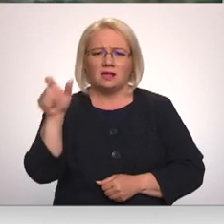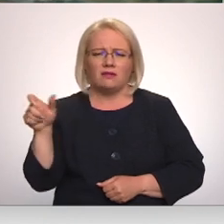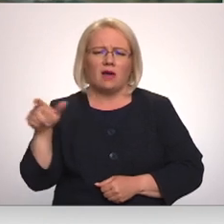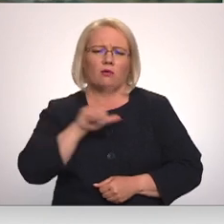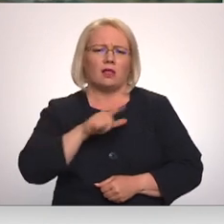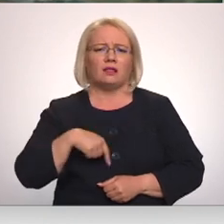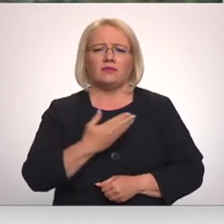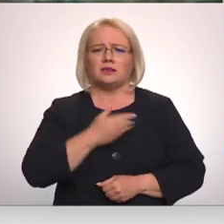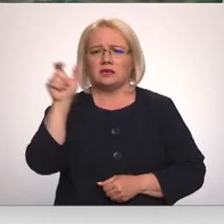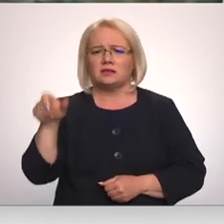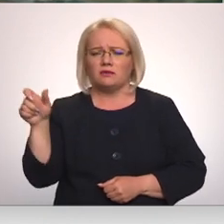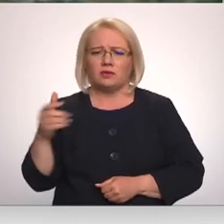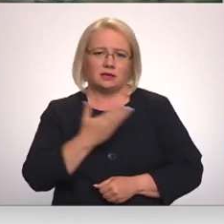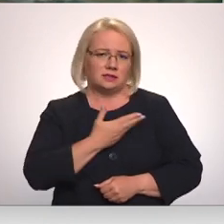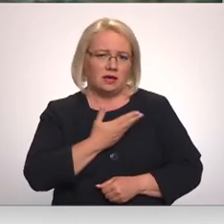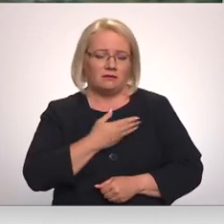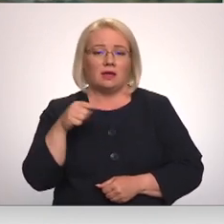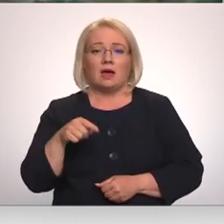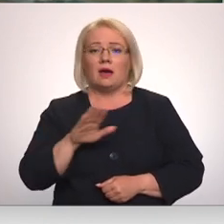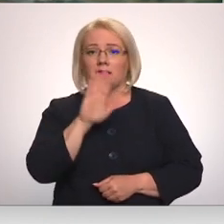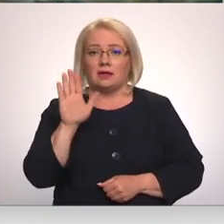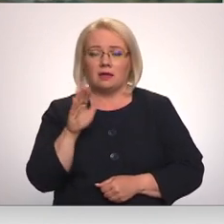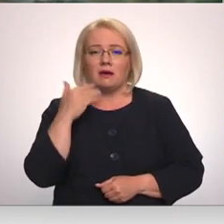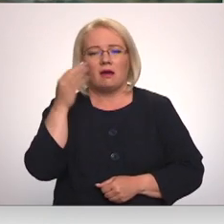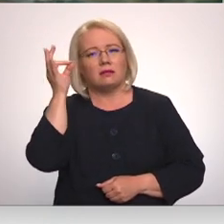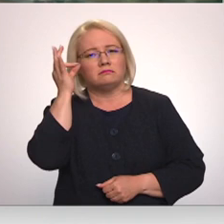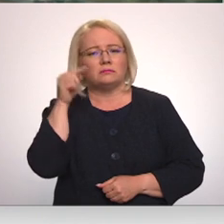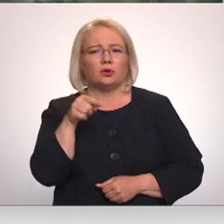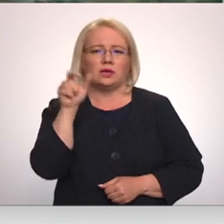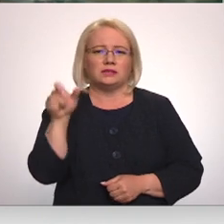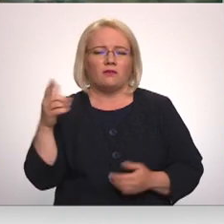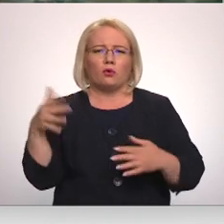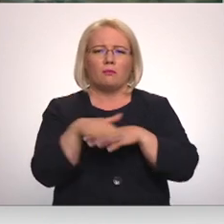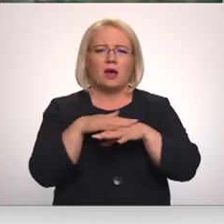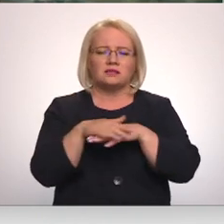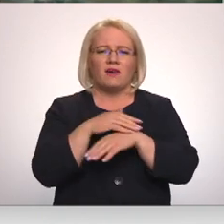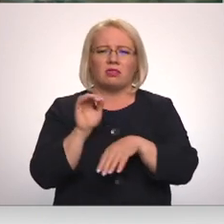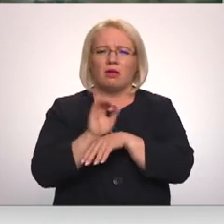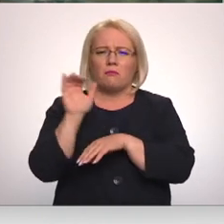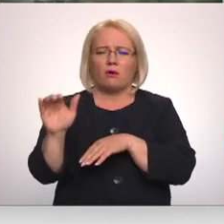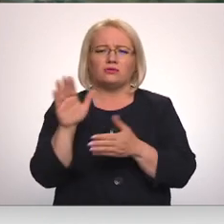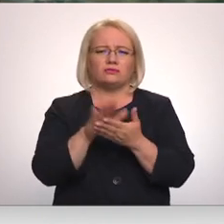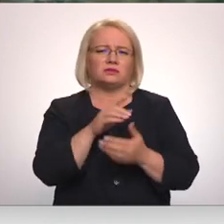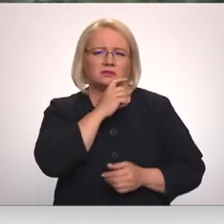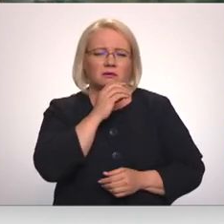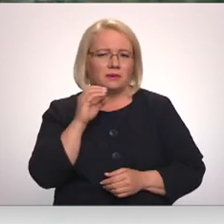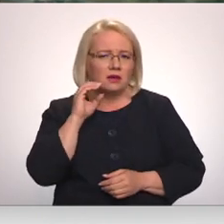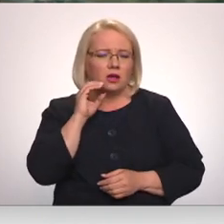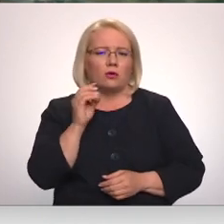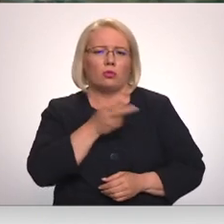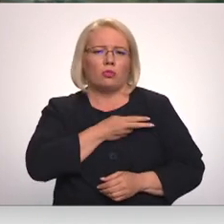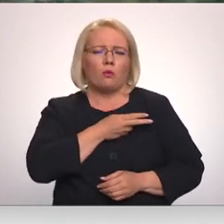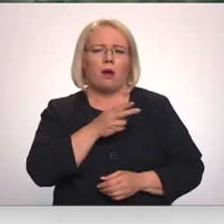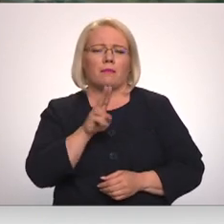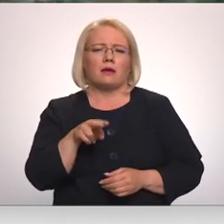iedzīvotāju, Latvijas iedzīvotāju dzīvi. Šī ir diena, kad pieminam tos cilvēkus, kuru masveida deportācijās izsūtīja uz Sibīriju, nomira